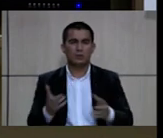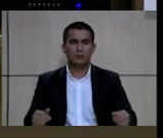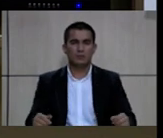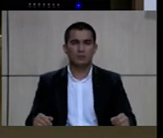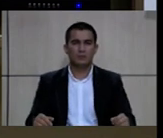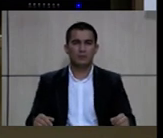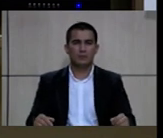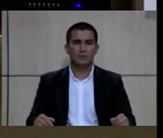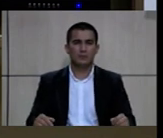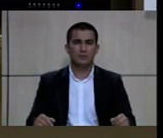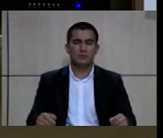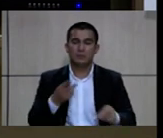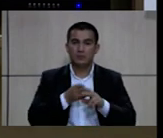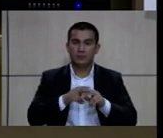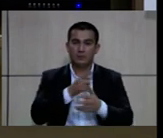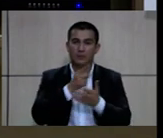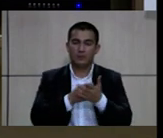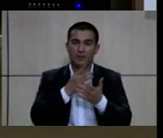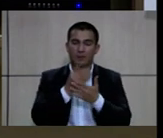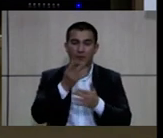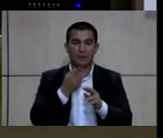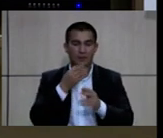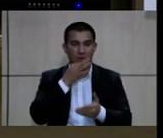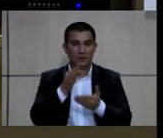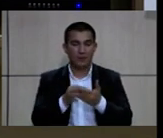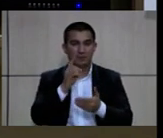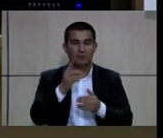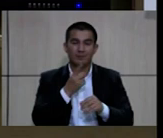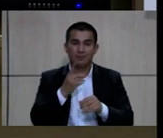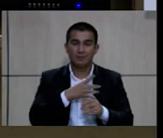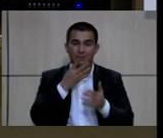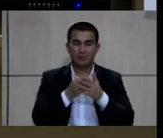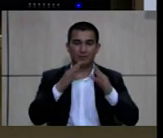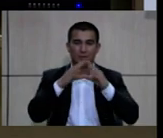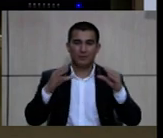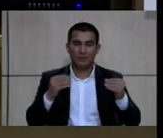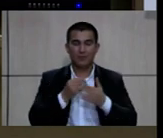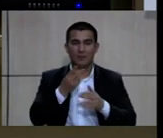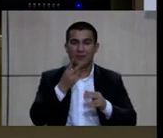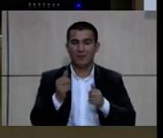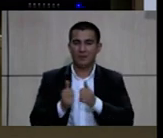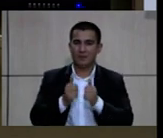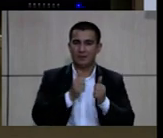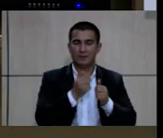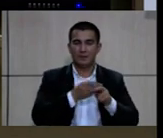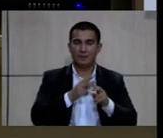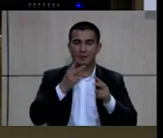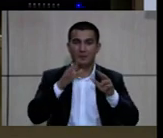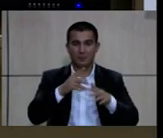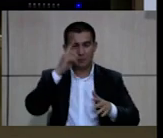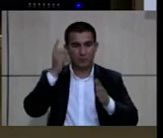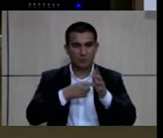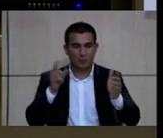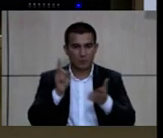Demek bu savolga javob berishdan avval biz uch burchakning qolgan ikkita tomonini aniqlab olishimiz kerak